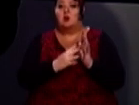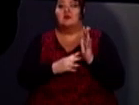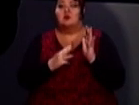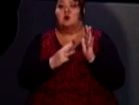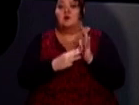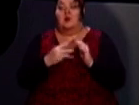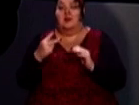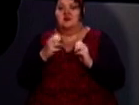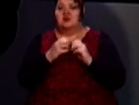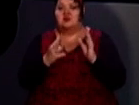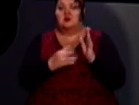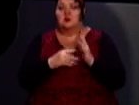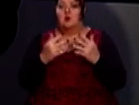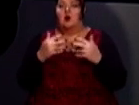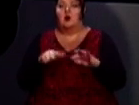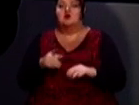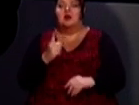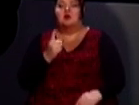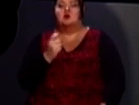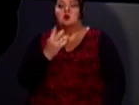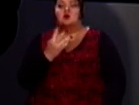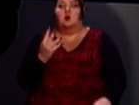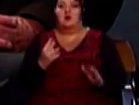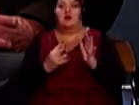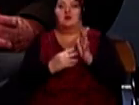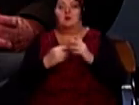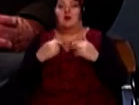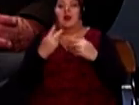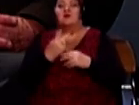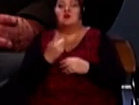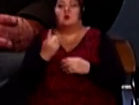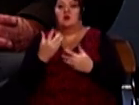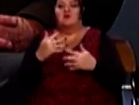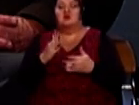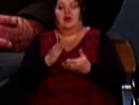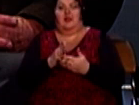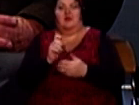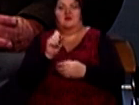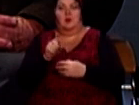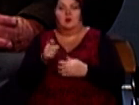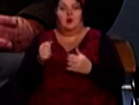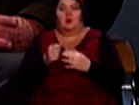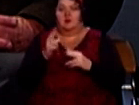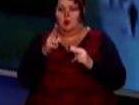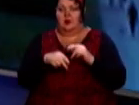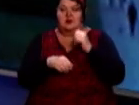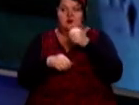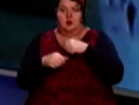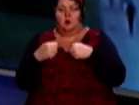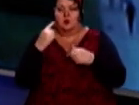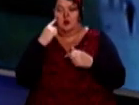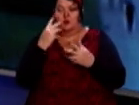2019 на сьогоднішній день 149, 21 у нас вже є в замовленнях. А далі, там ще до кінця року, я думаю, що ми